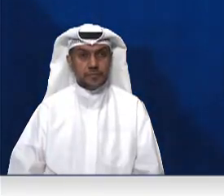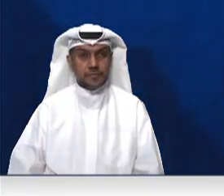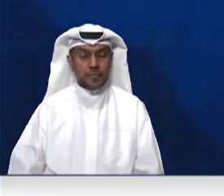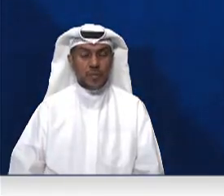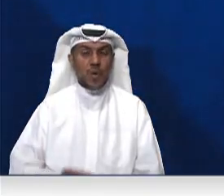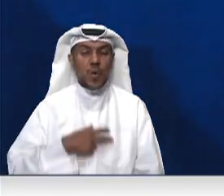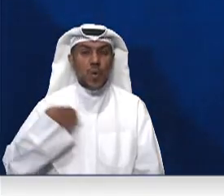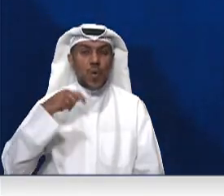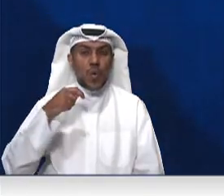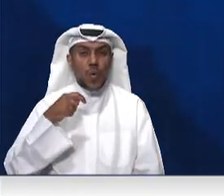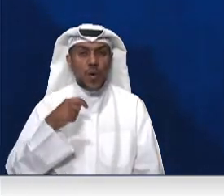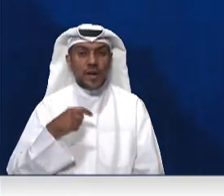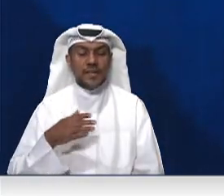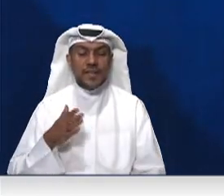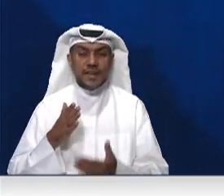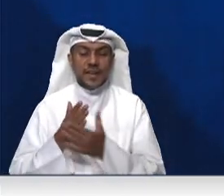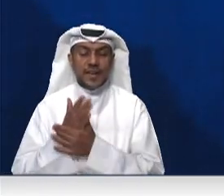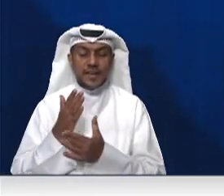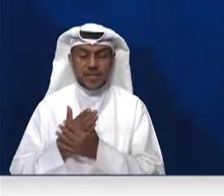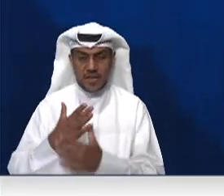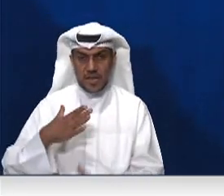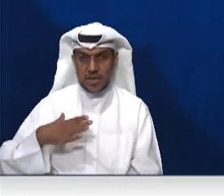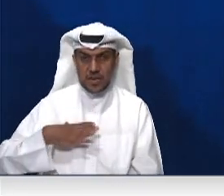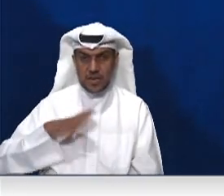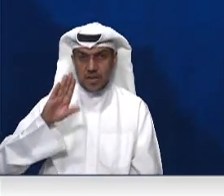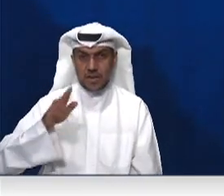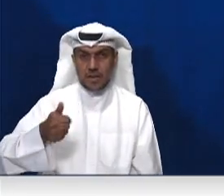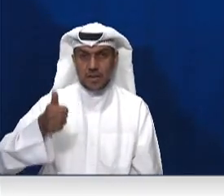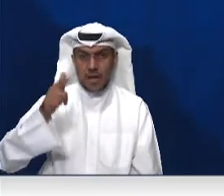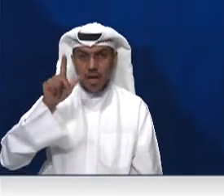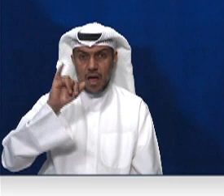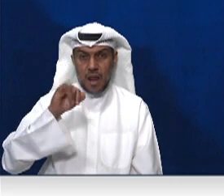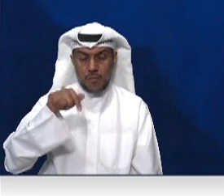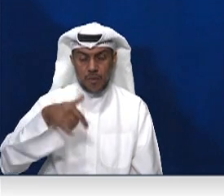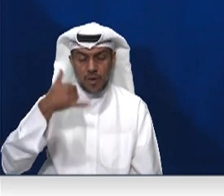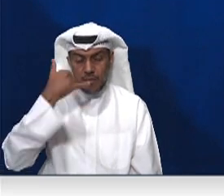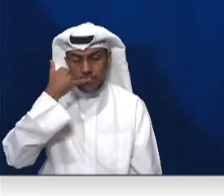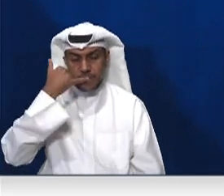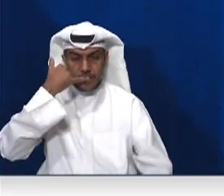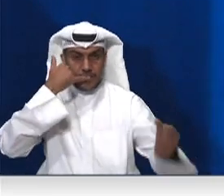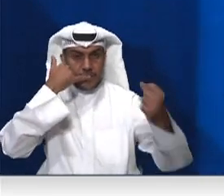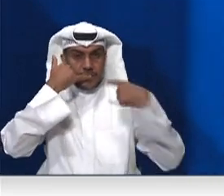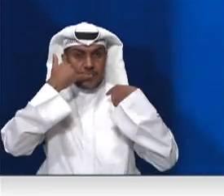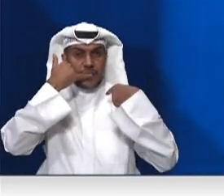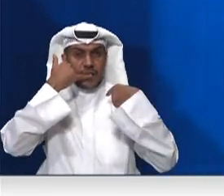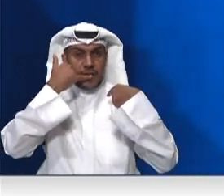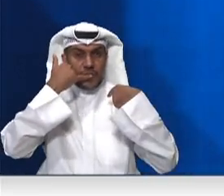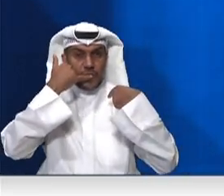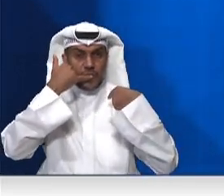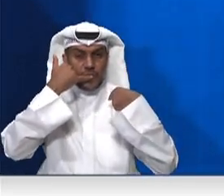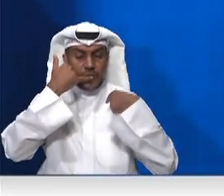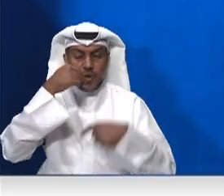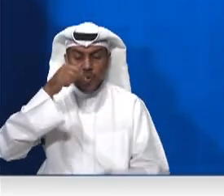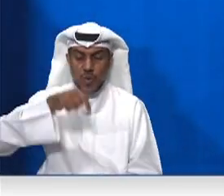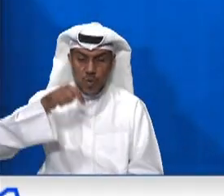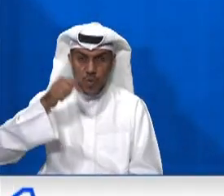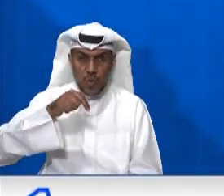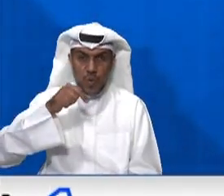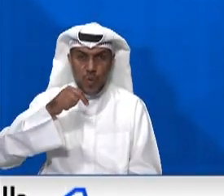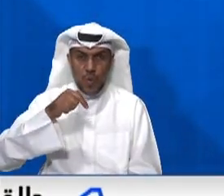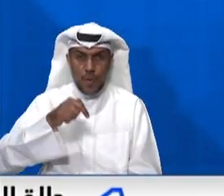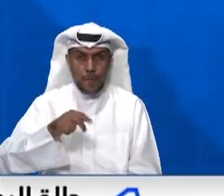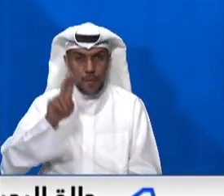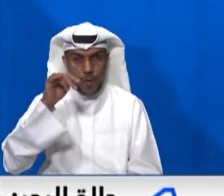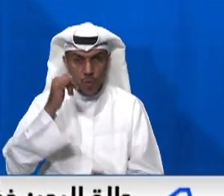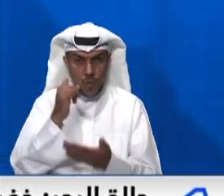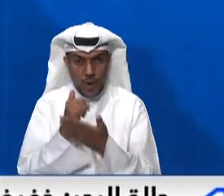تلقى وزير الخارجية الشيخ سالم عبد الله الجابر الصباح اليوم اتصالا هاتفيا من المفوض العام لوكالة الأمم